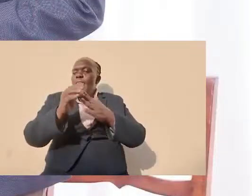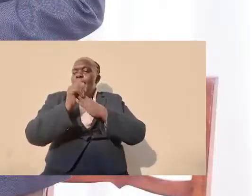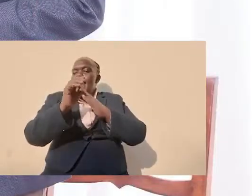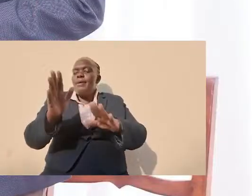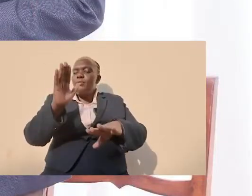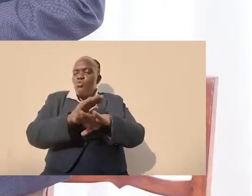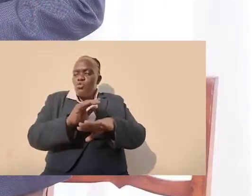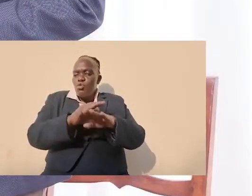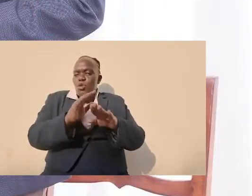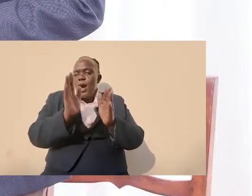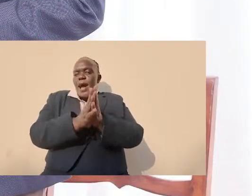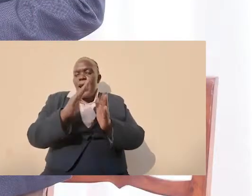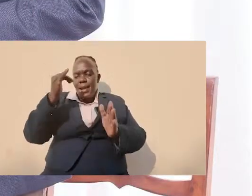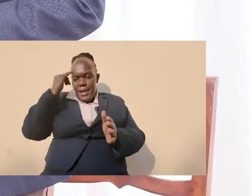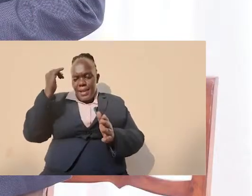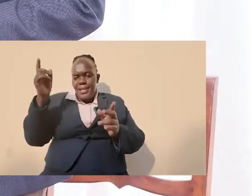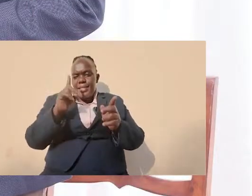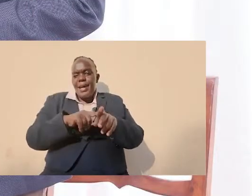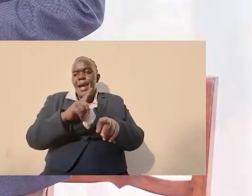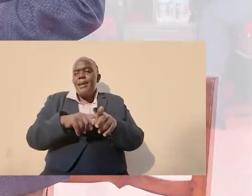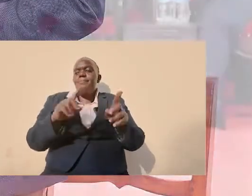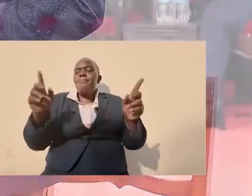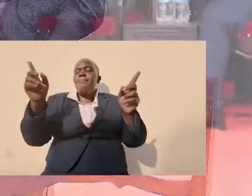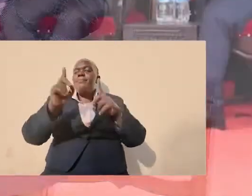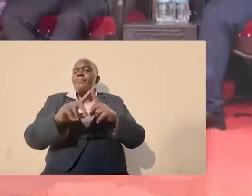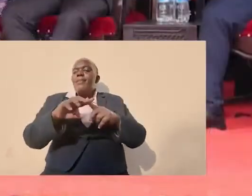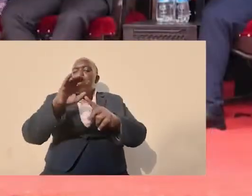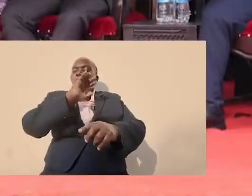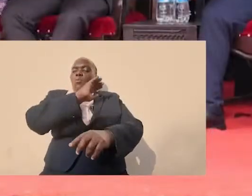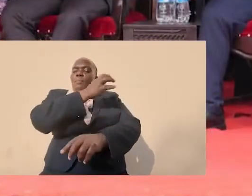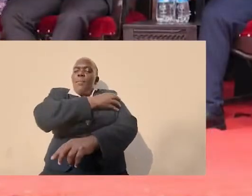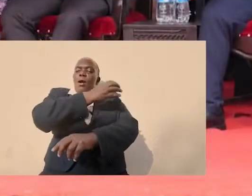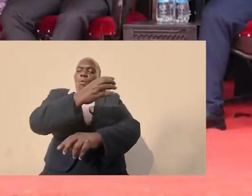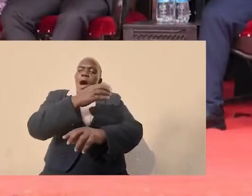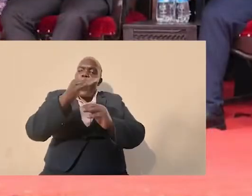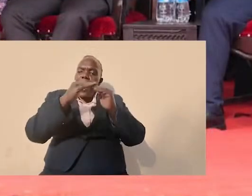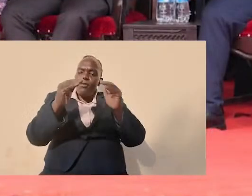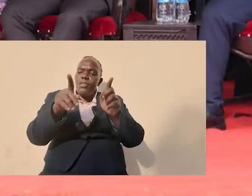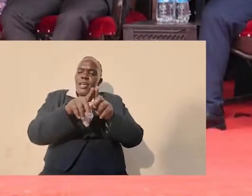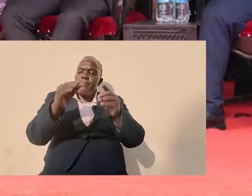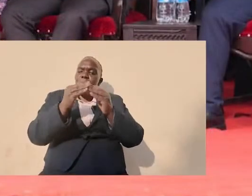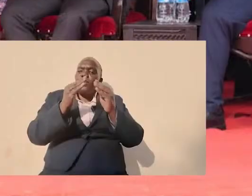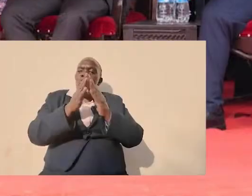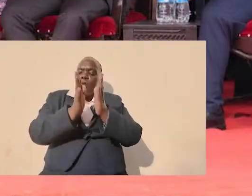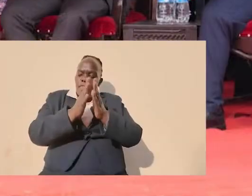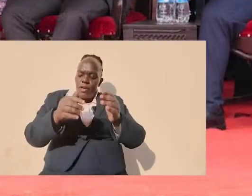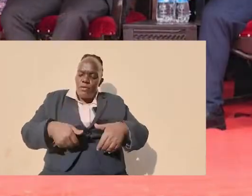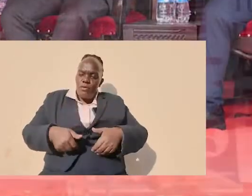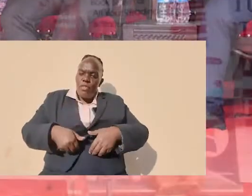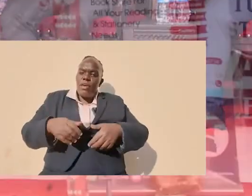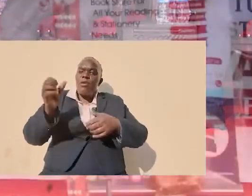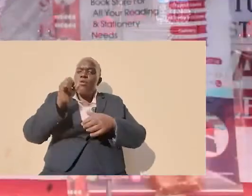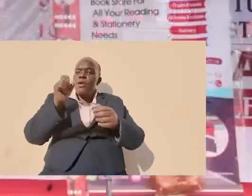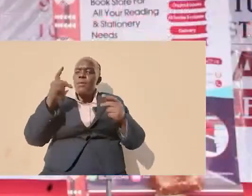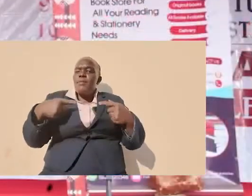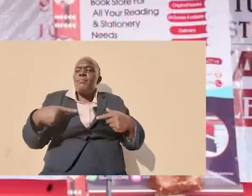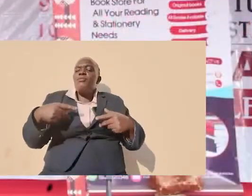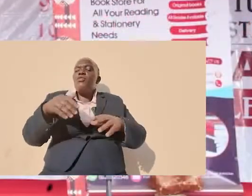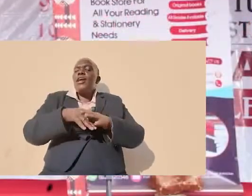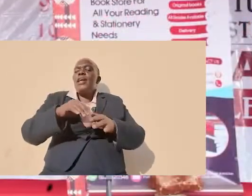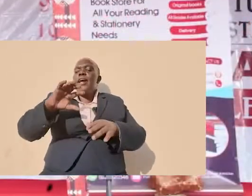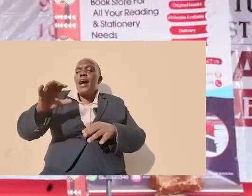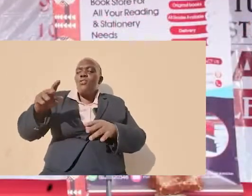namna ya kuboresha utoaji wa huduma za serikali. Kenya imeadhimisha siku ya kimataifa ya lugha ya Kiswahili